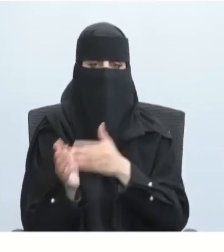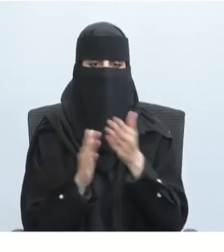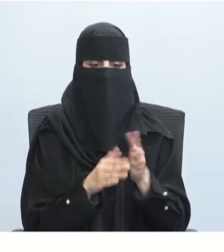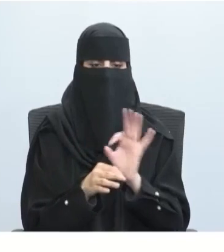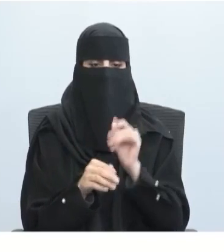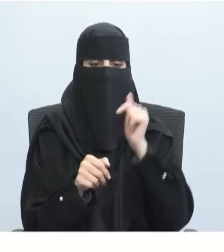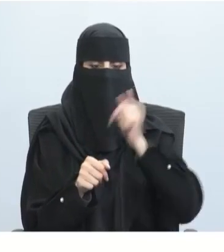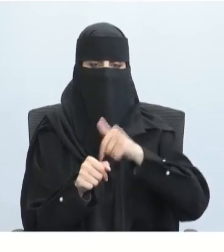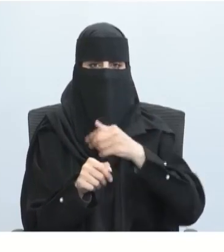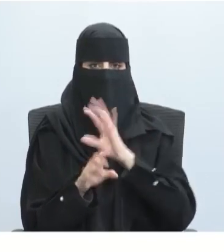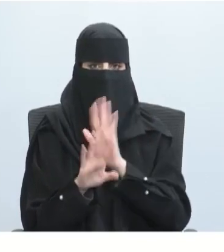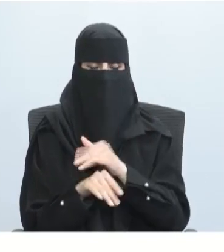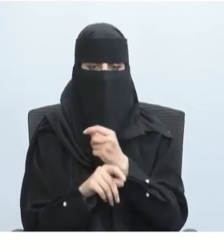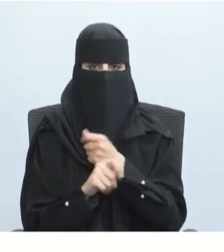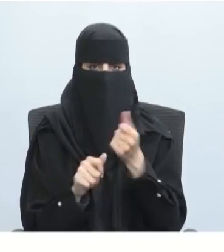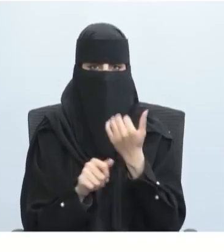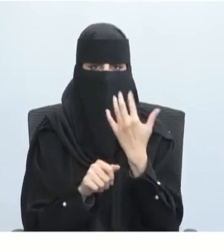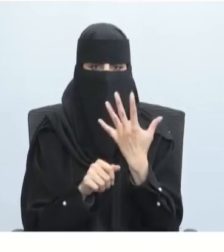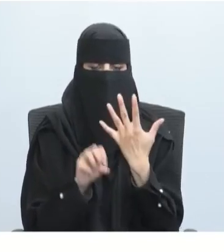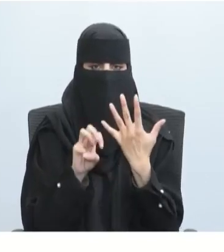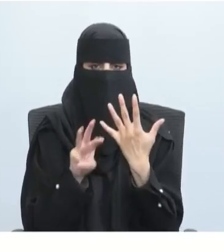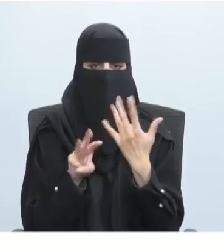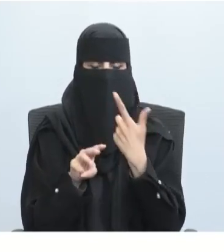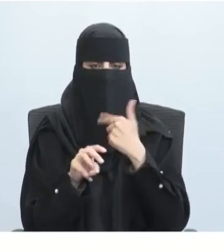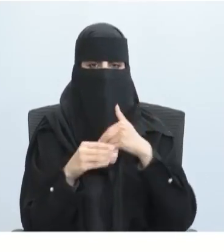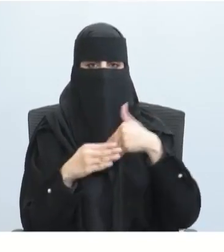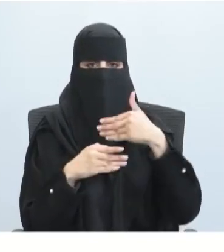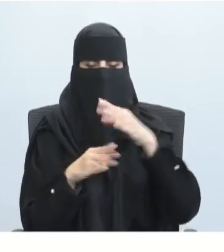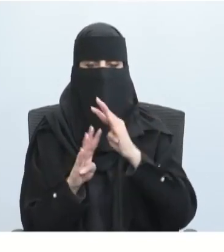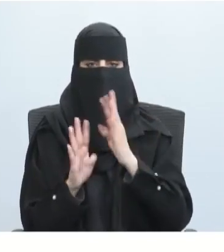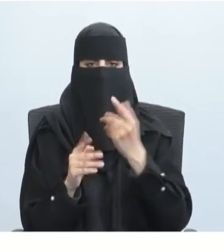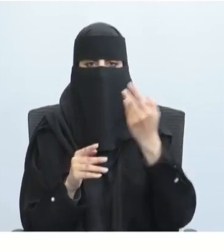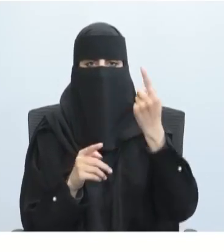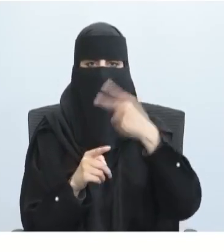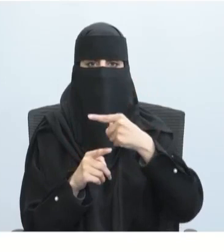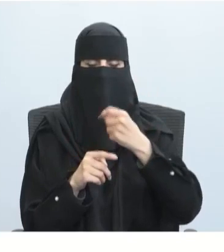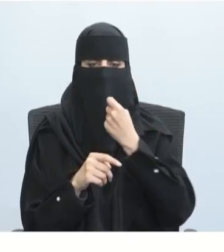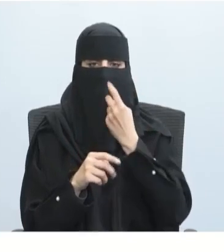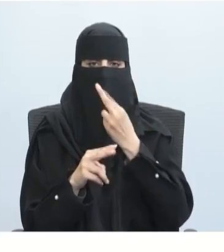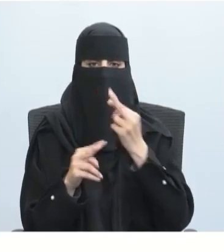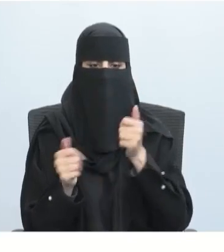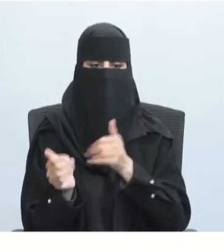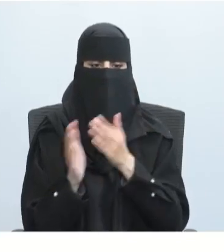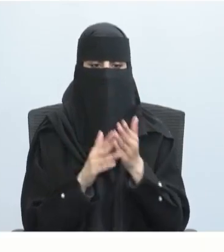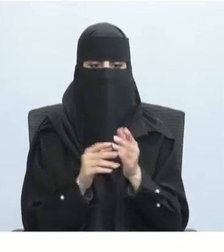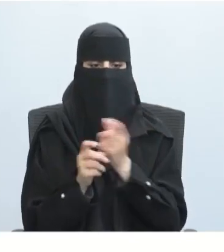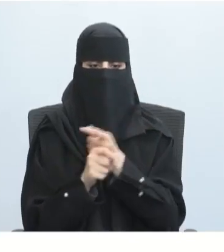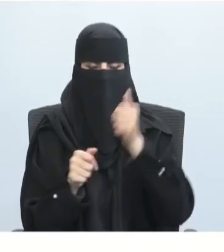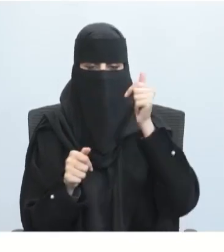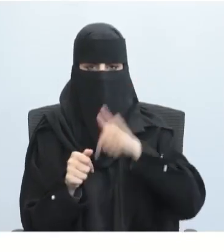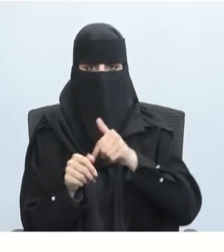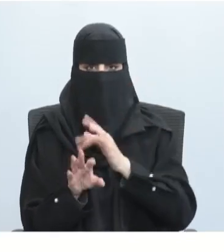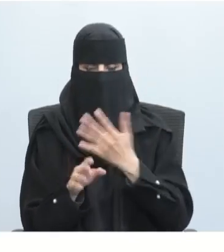الان 5000 وتنظر كم تص في المستقبل بعد عش سنوات اما القيمه الحاليه